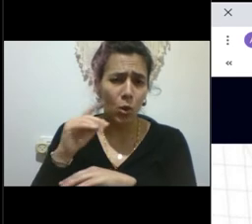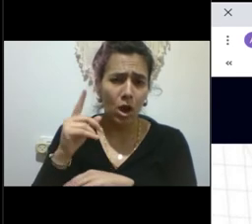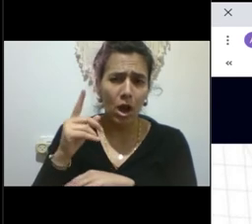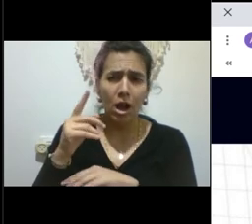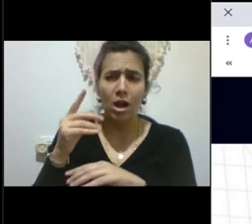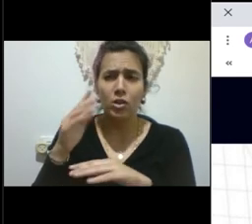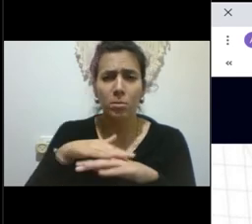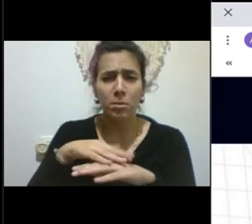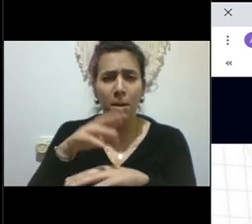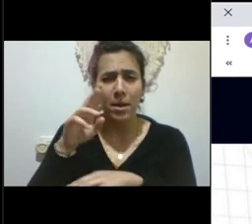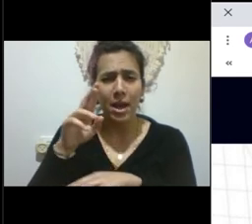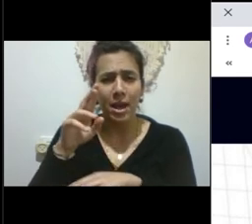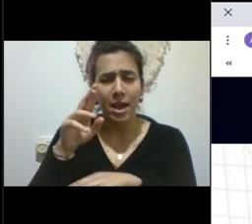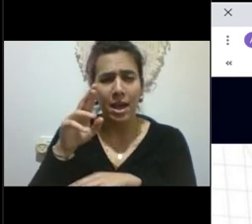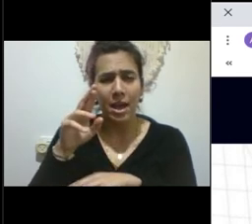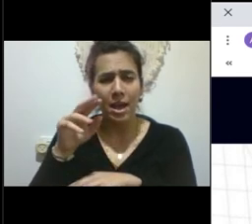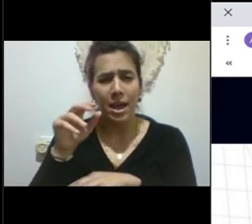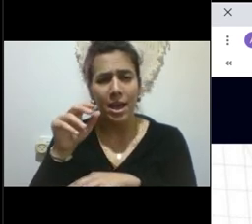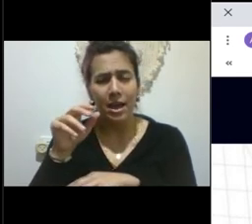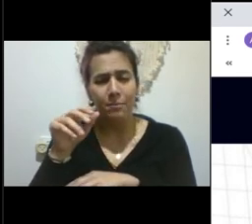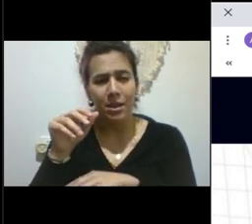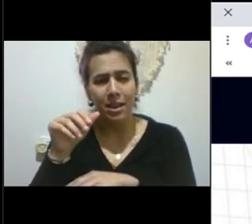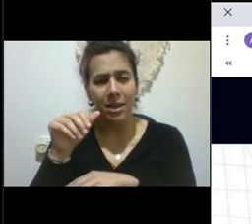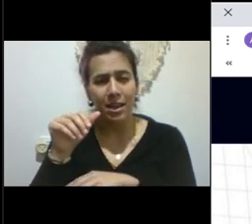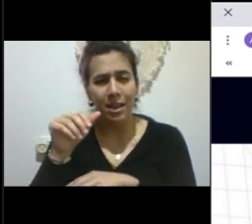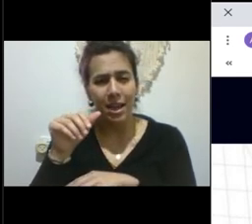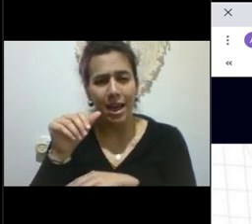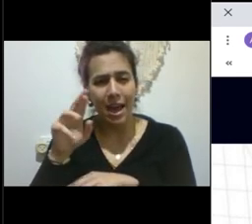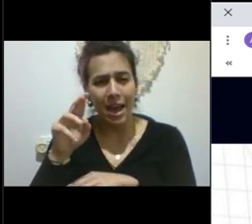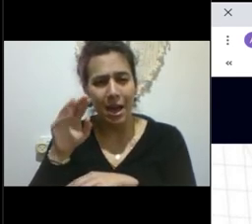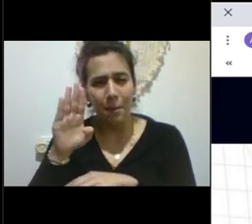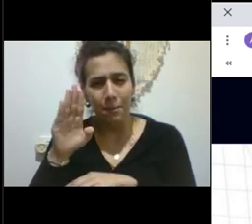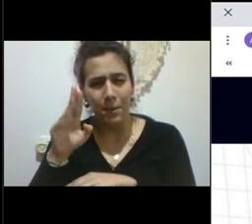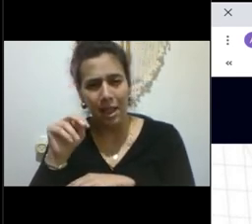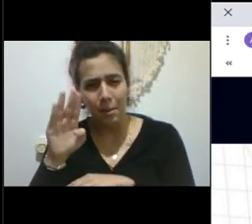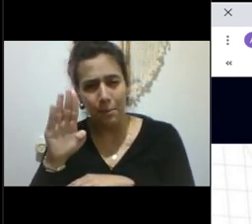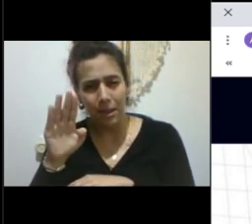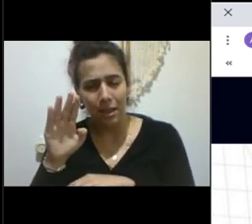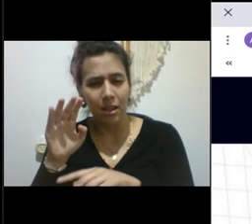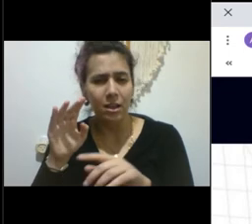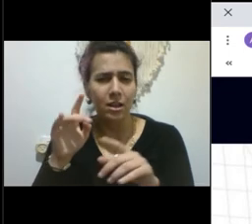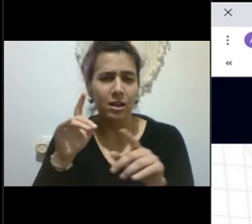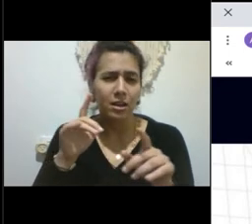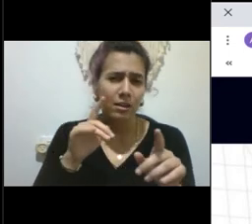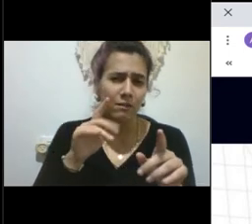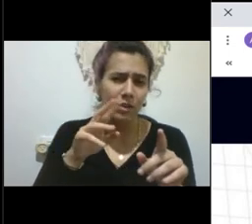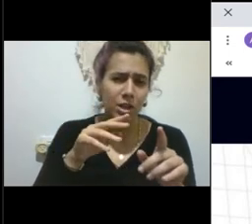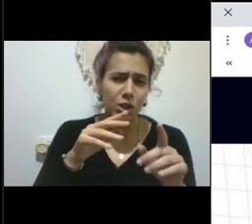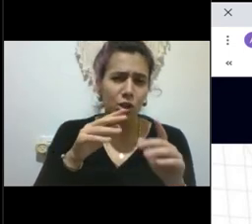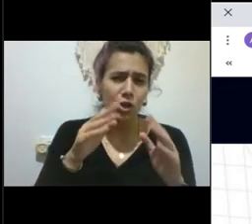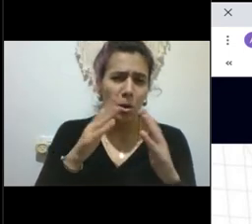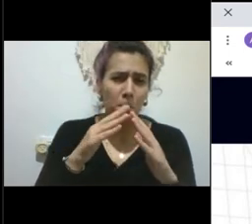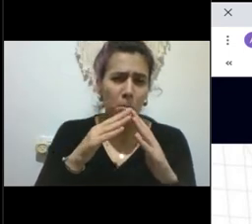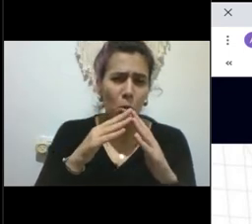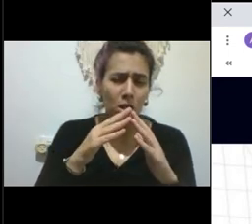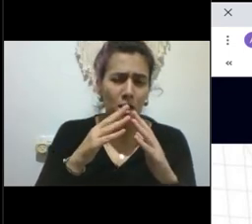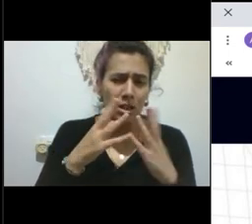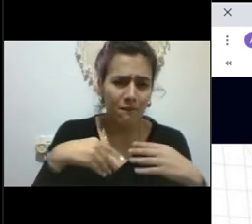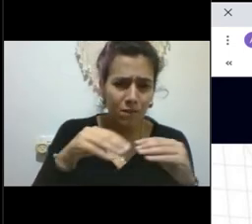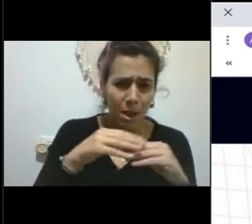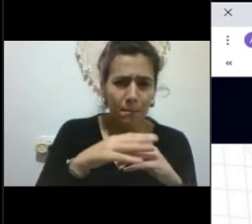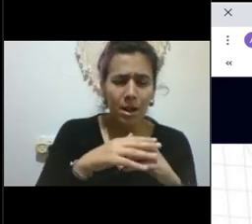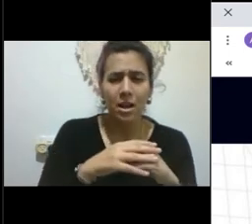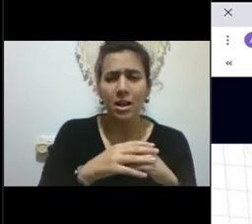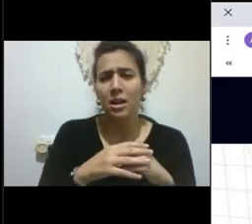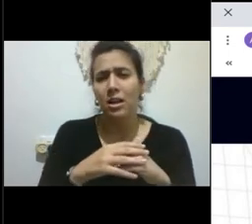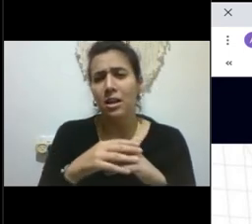שם מנטור שמתמחה ב-Multifamily, ומנטורים שמתמחים ב-Buy and Hold, ומנטורים